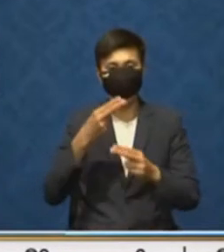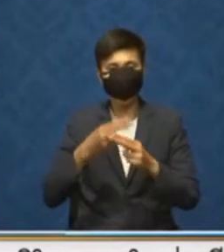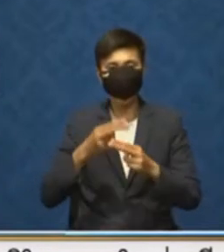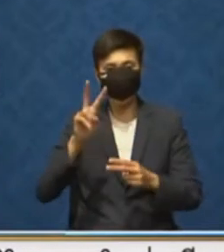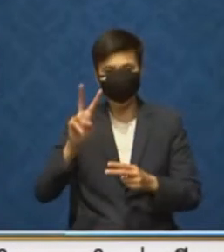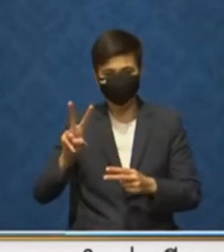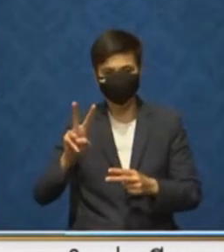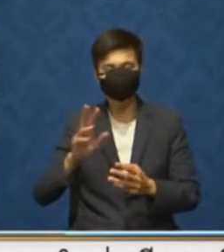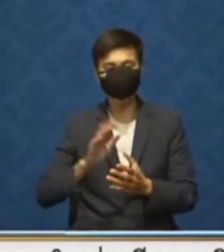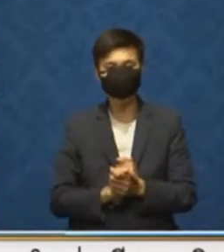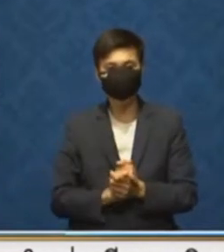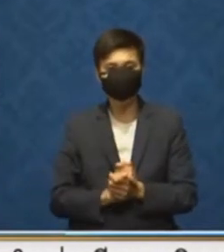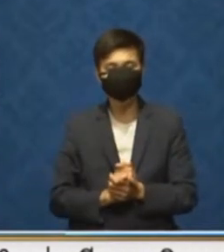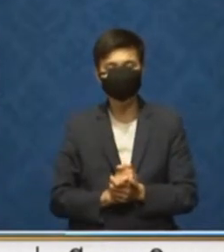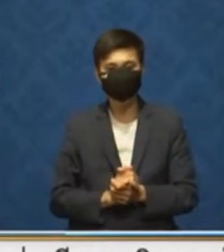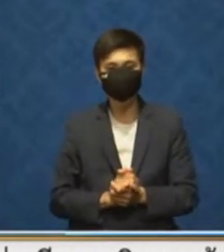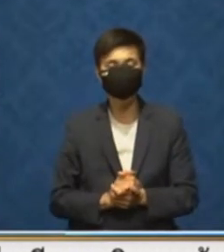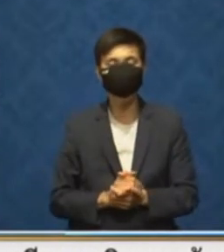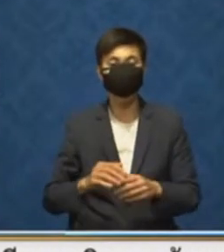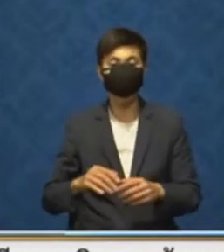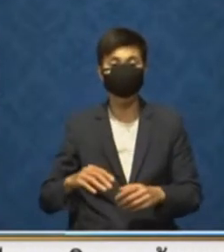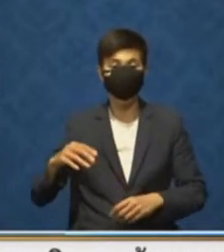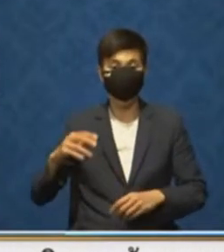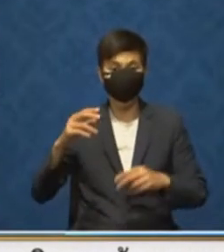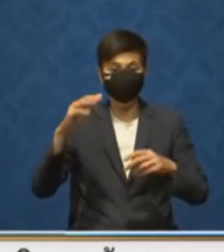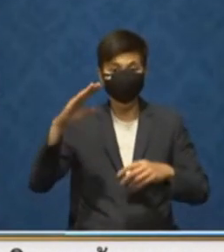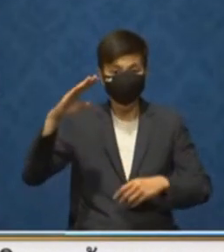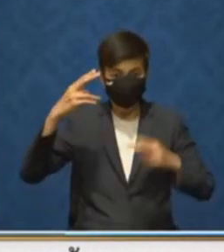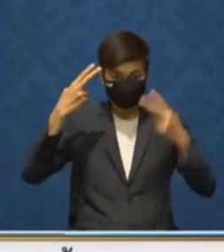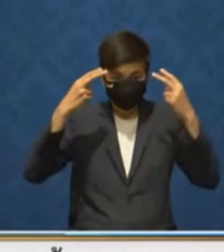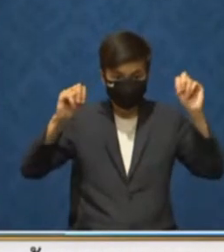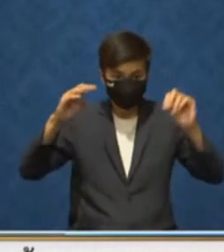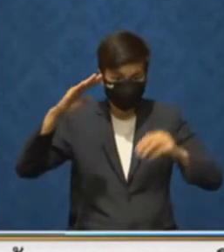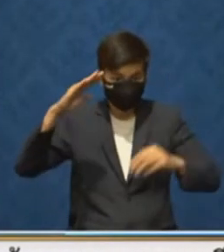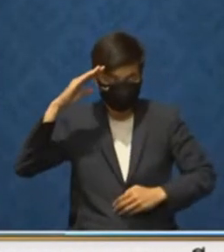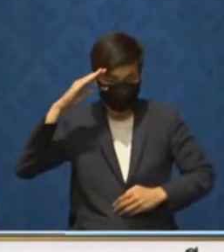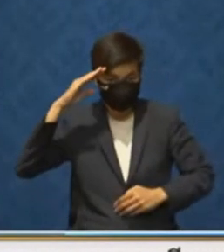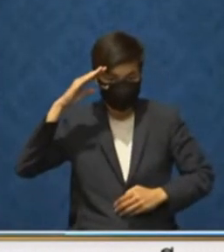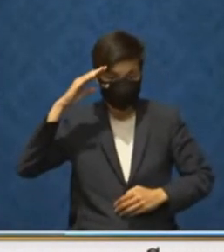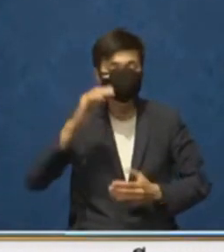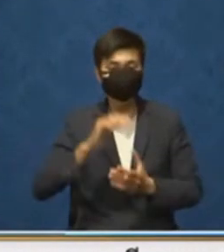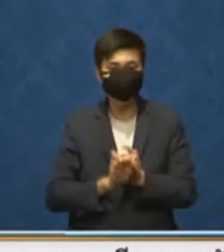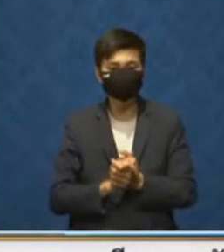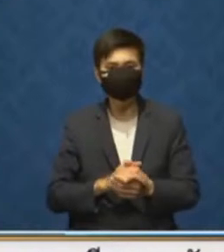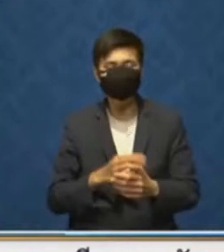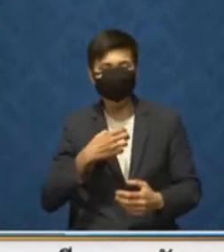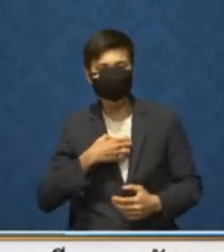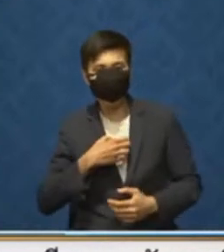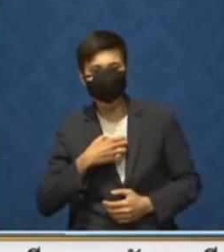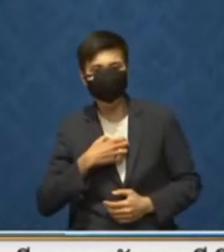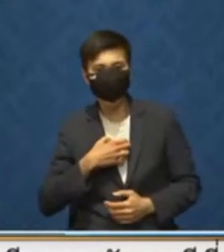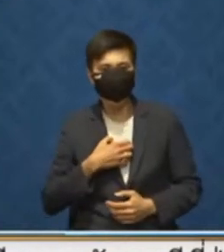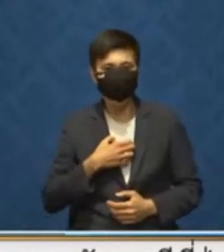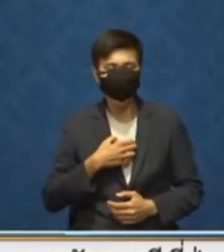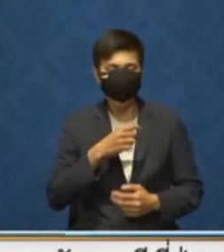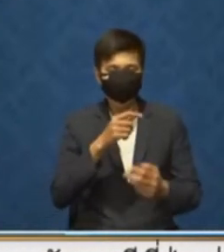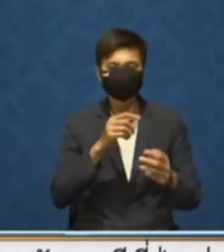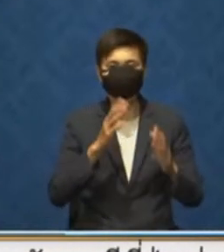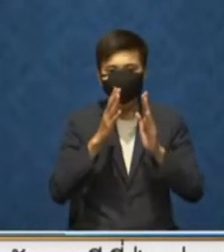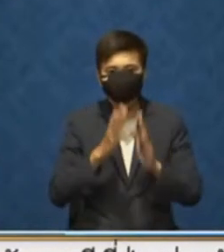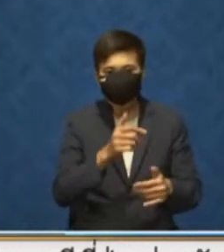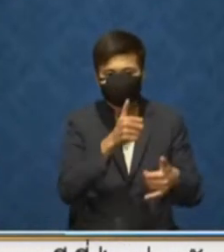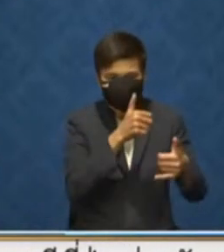ประยุทธ์คุณจะเป็นวีรบุรุษหรือโมฆะบุรุษเรื่องก็ตามพอใจนะครับครับ